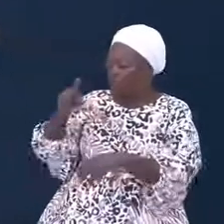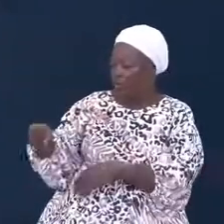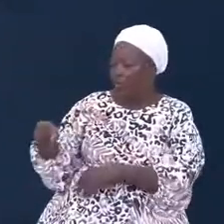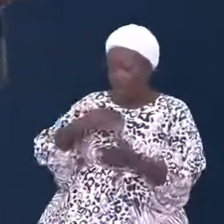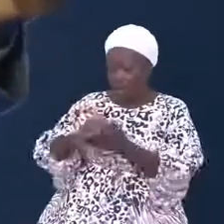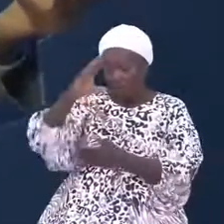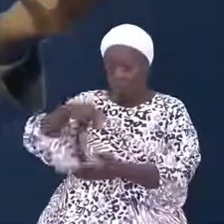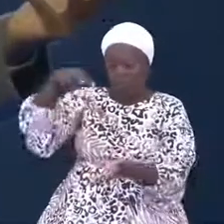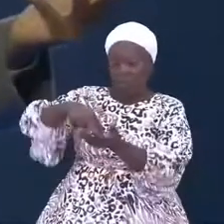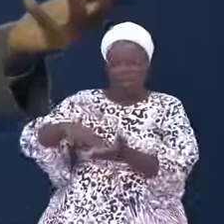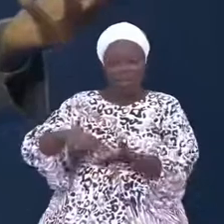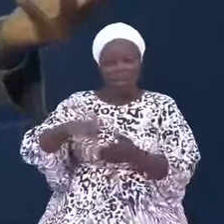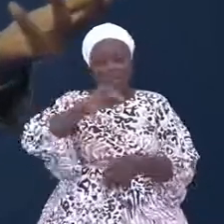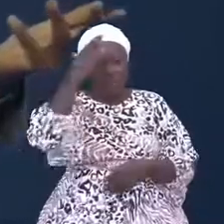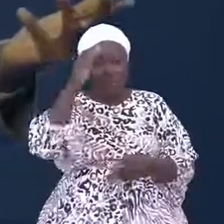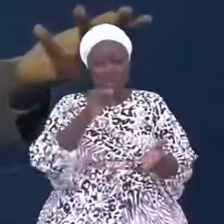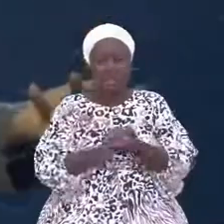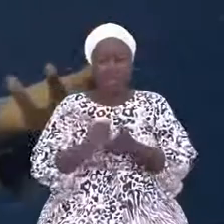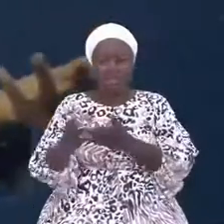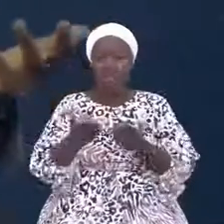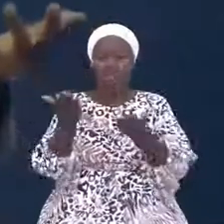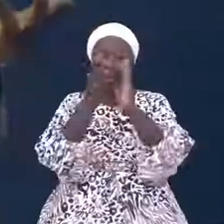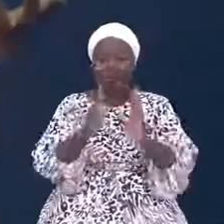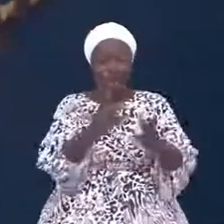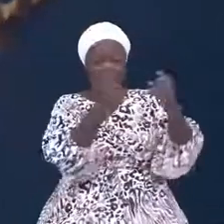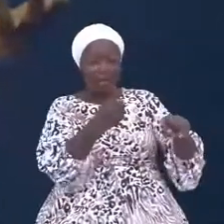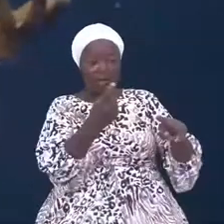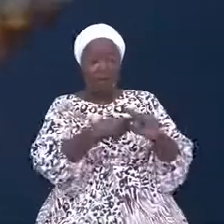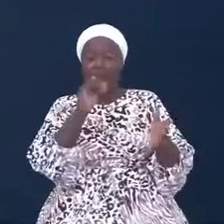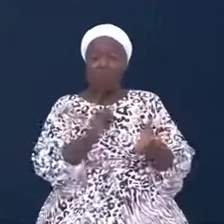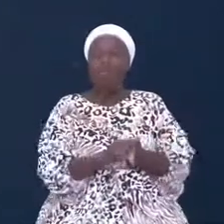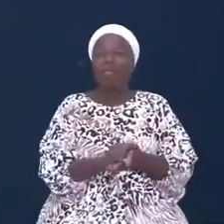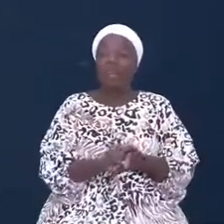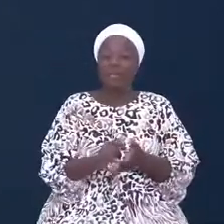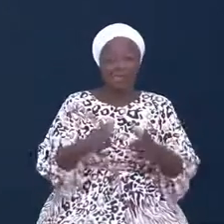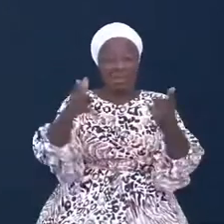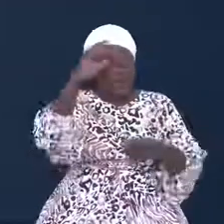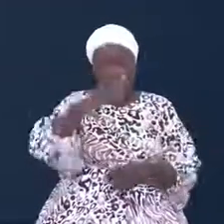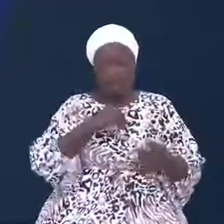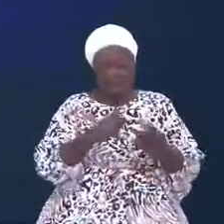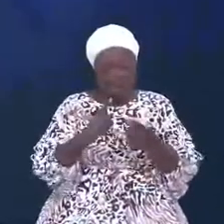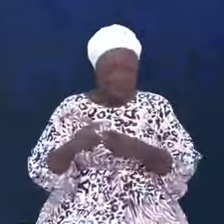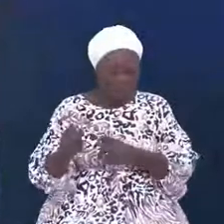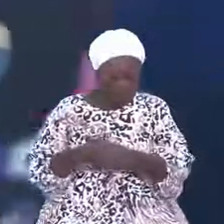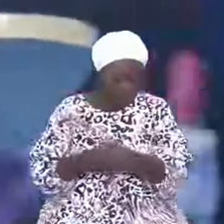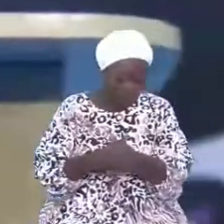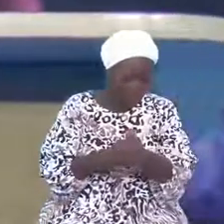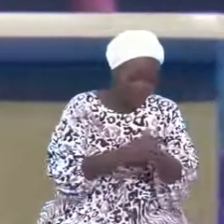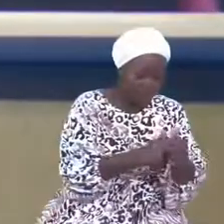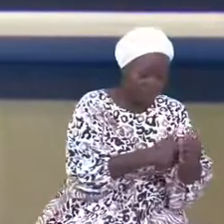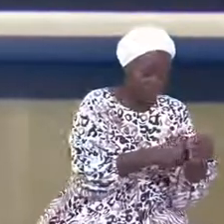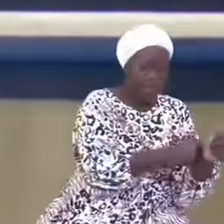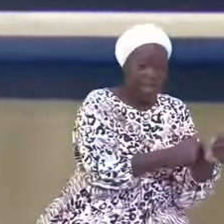tel t'appelle. Et cet homme va se lever. Il sait que ce messager est venu de monsieur